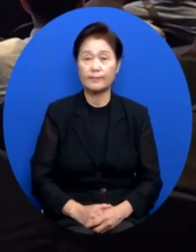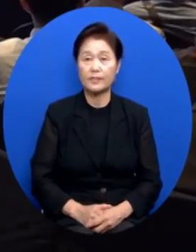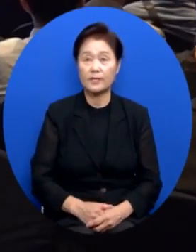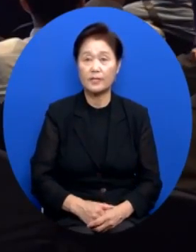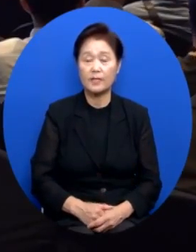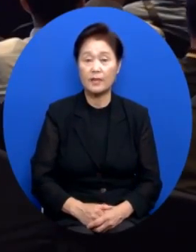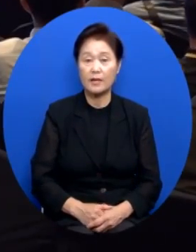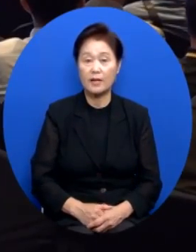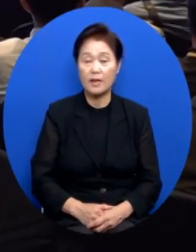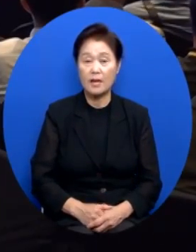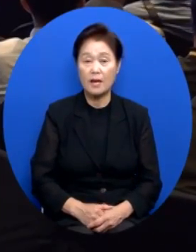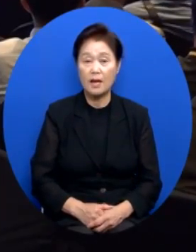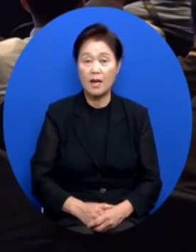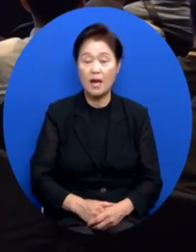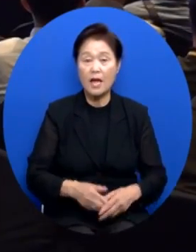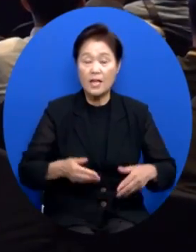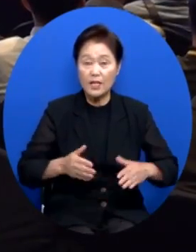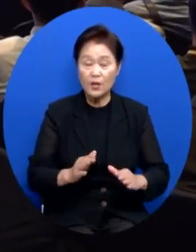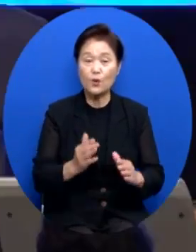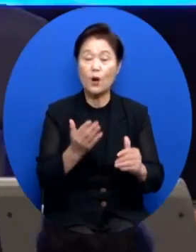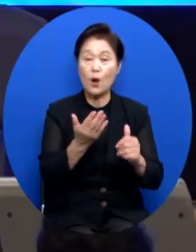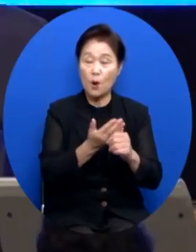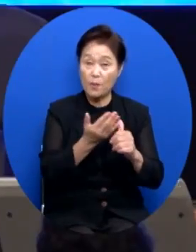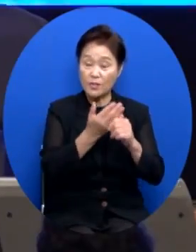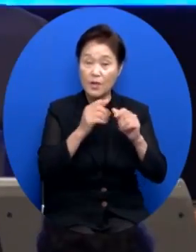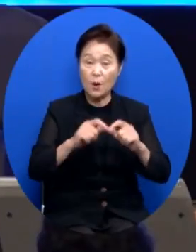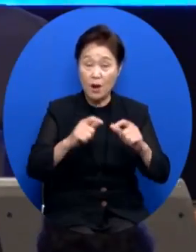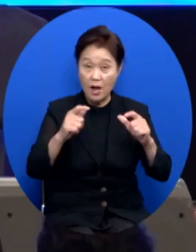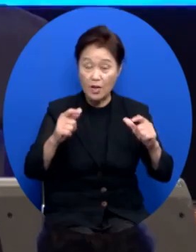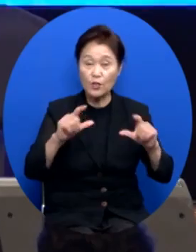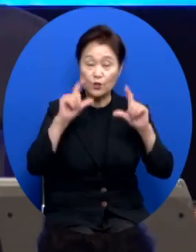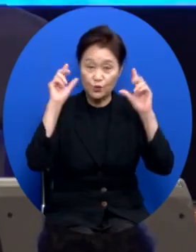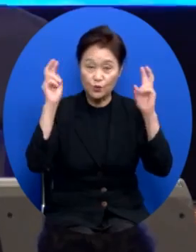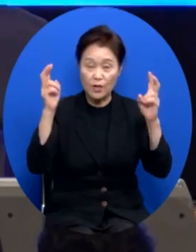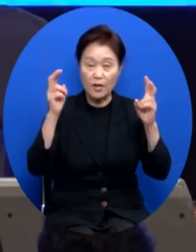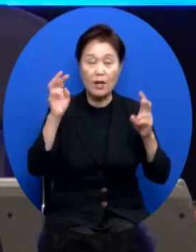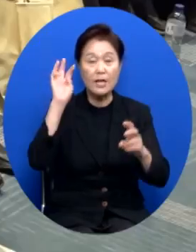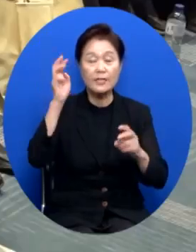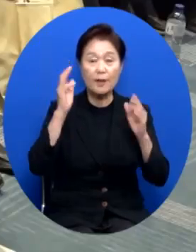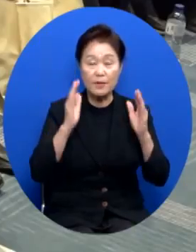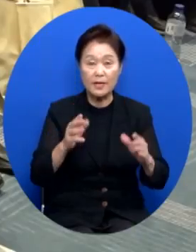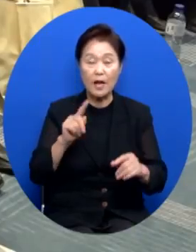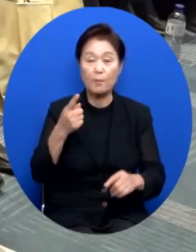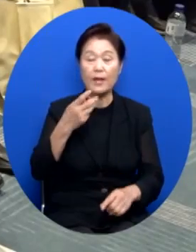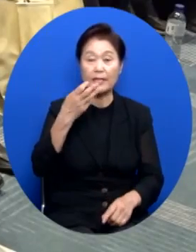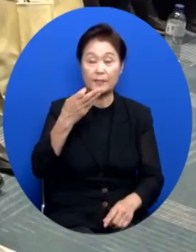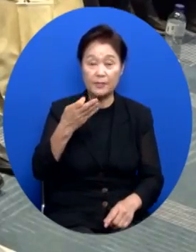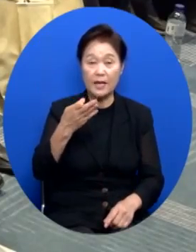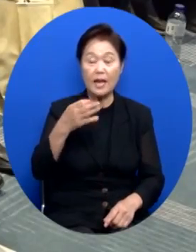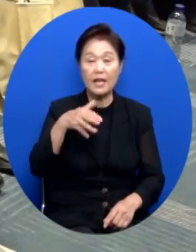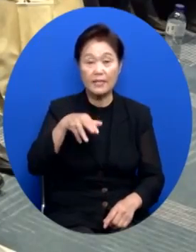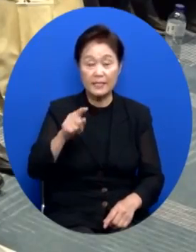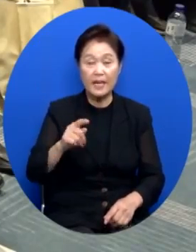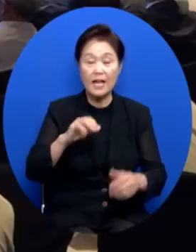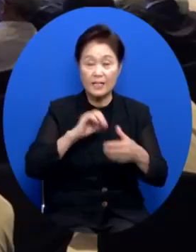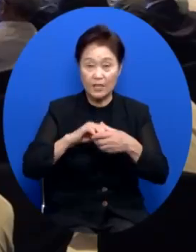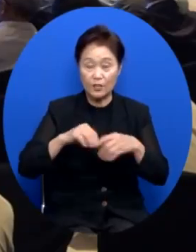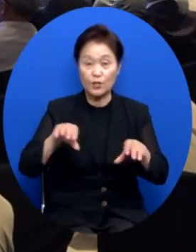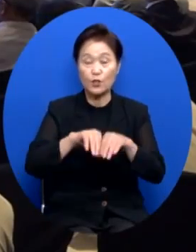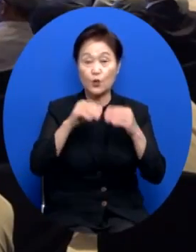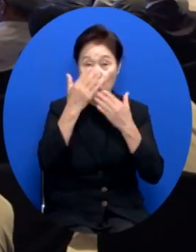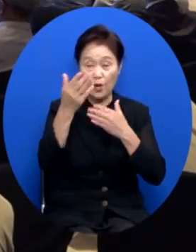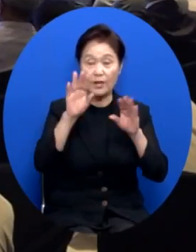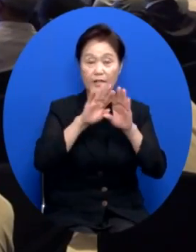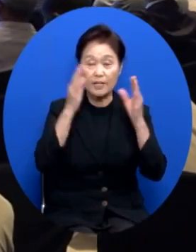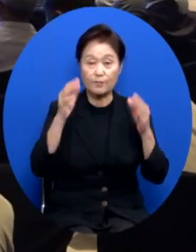기독교 한국침례회가 생육하고 번성하라를 주제로 4일간 114차 정기총회를 개최했습니다.